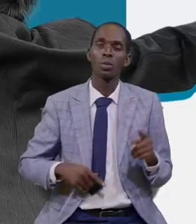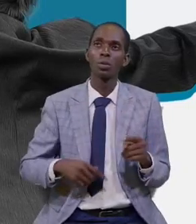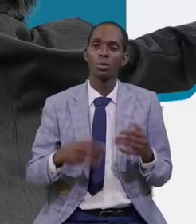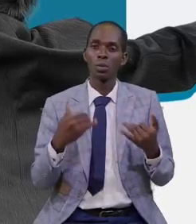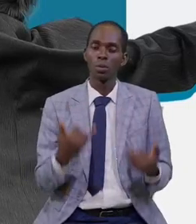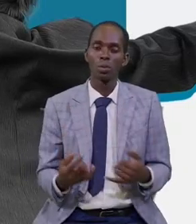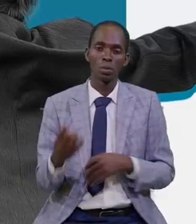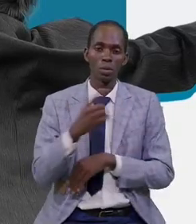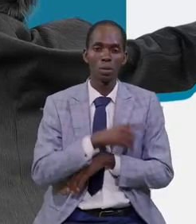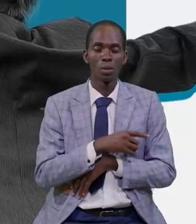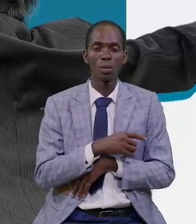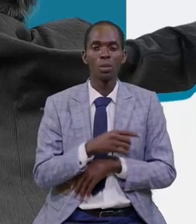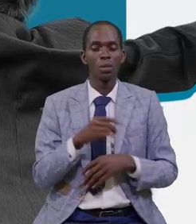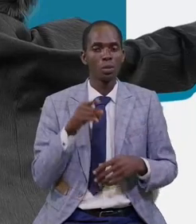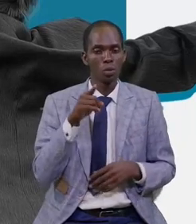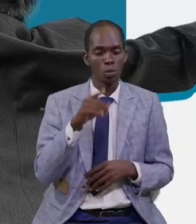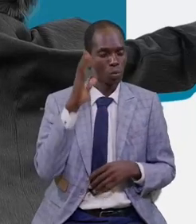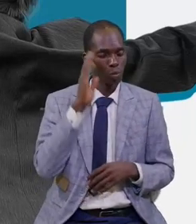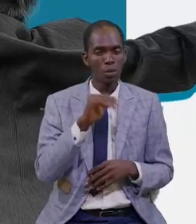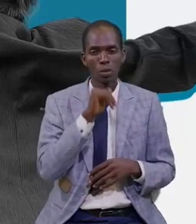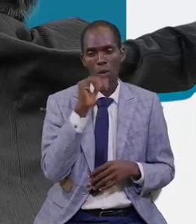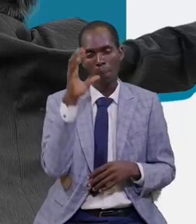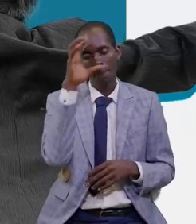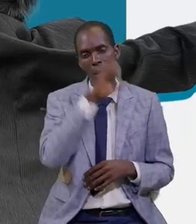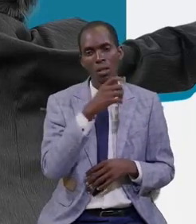tu n'échapperas pas au miracles de